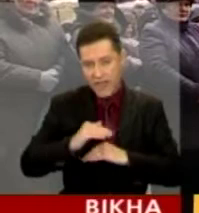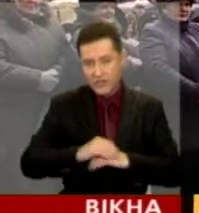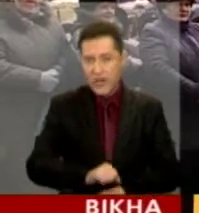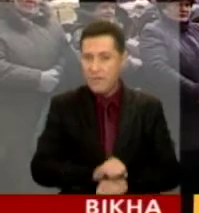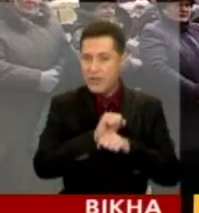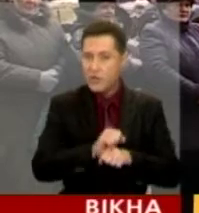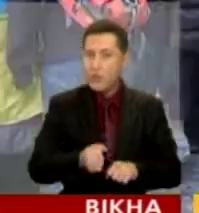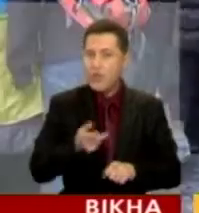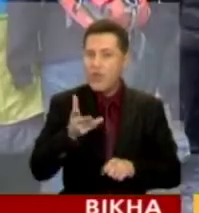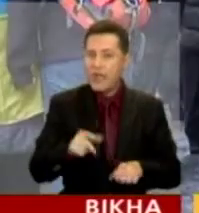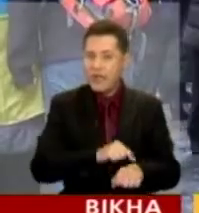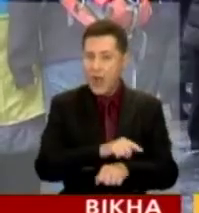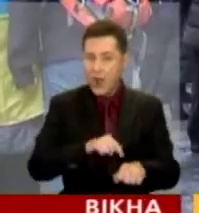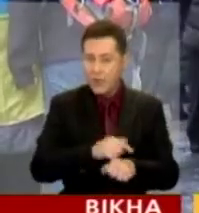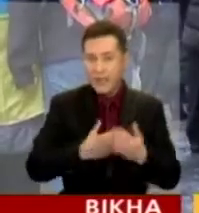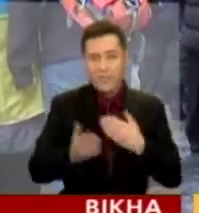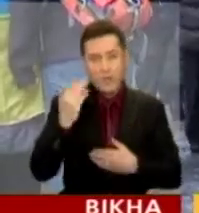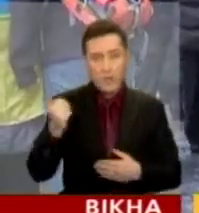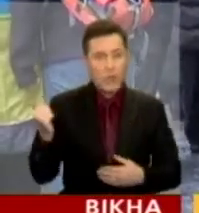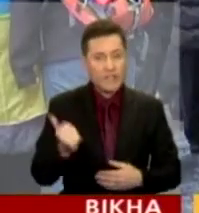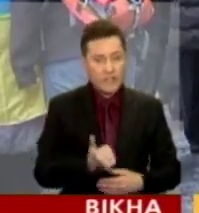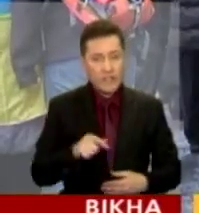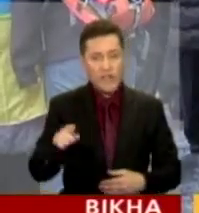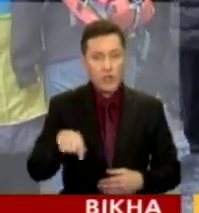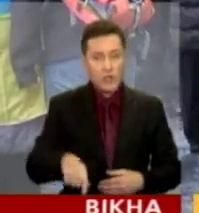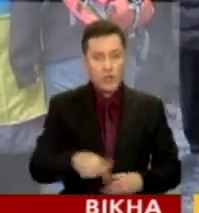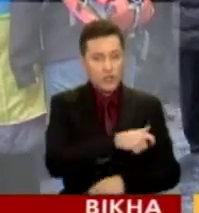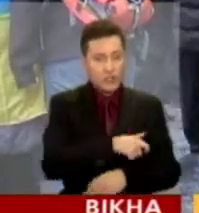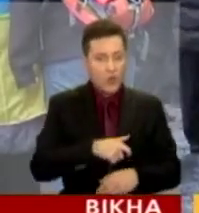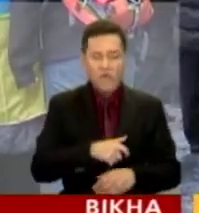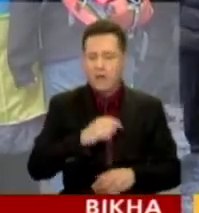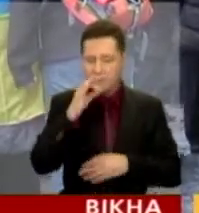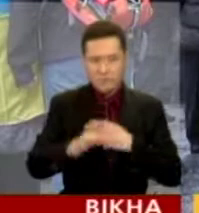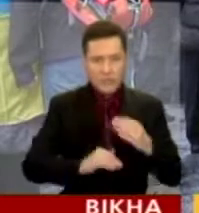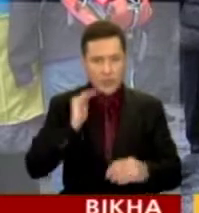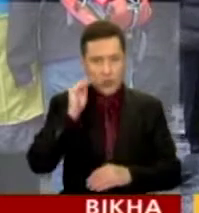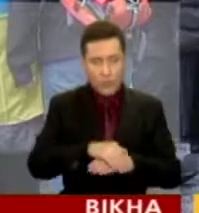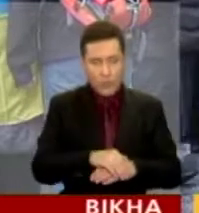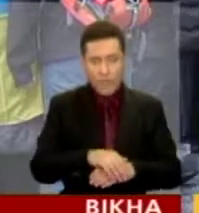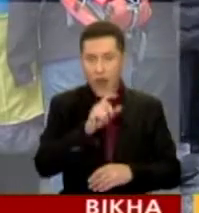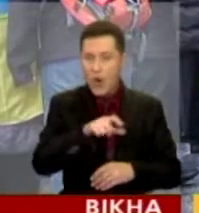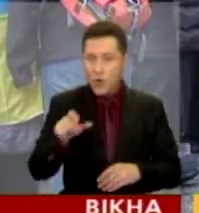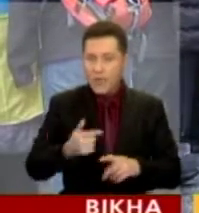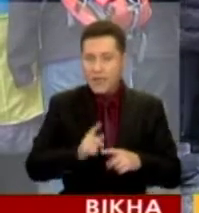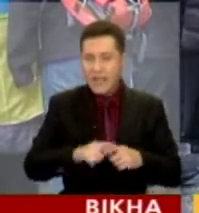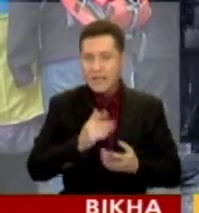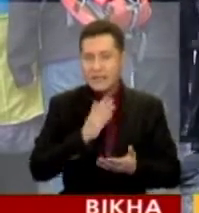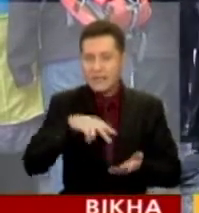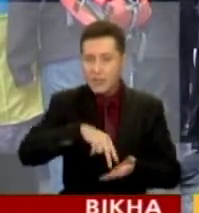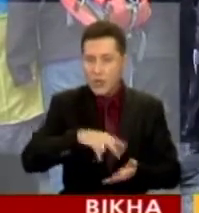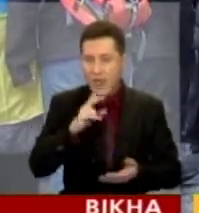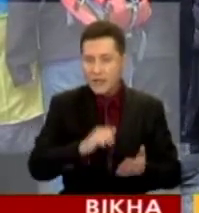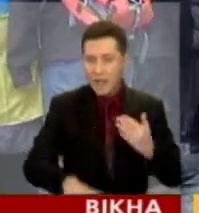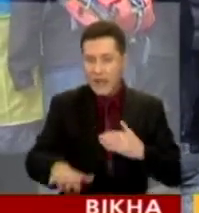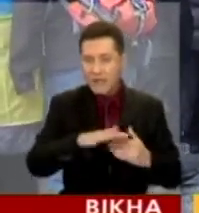по декілька годин. Минулих тижнів вони тут чергували цілодобово. Люди, що стоять зараз на Майдані,